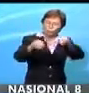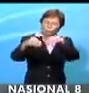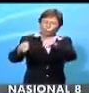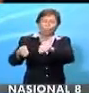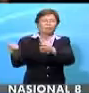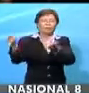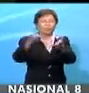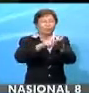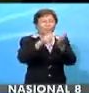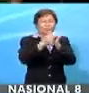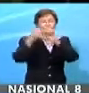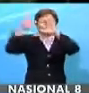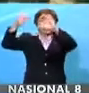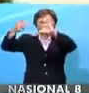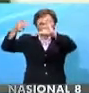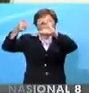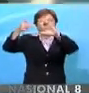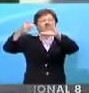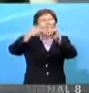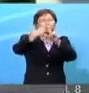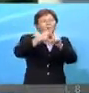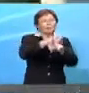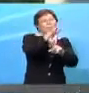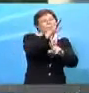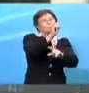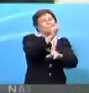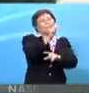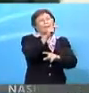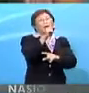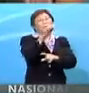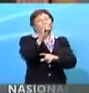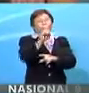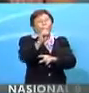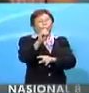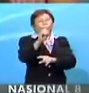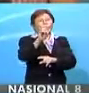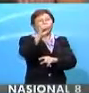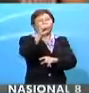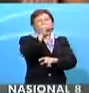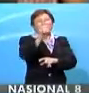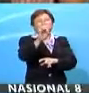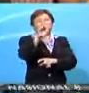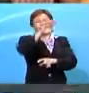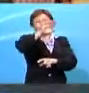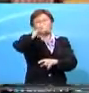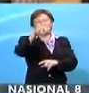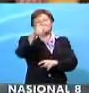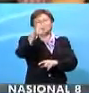bersama juru kamera Arabi Asik dari Baku, Azerbaijan untuk TV1.